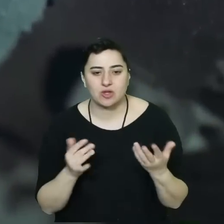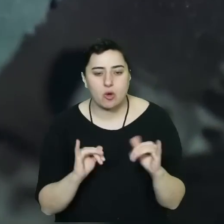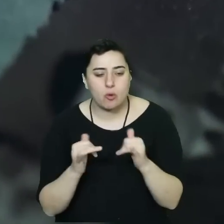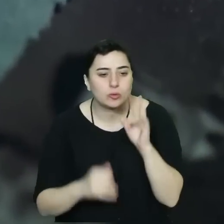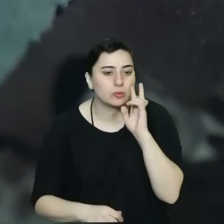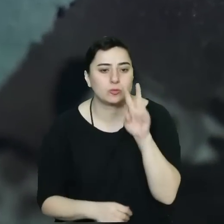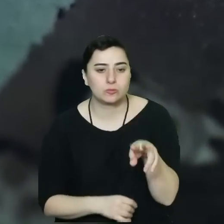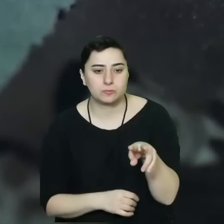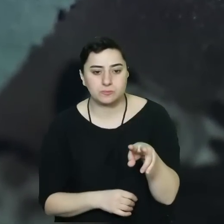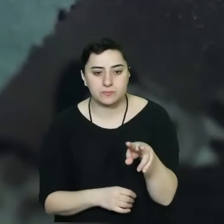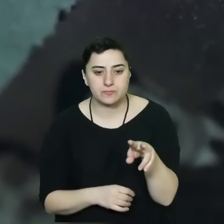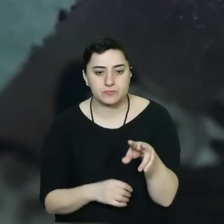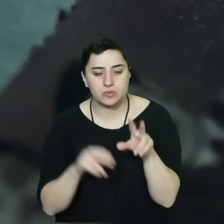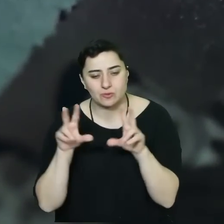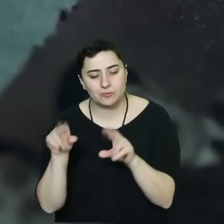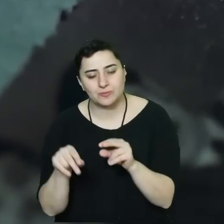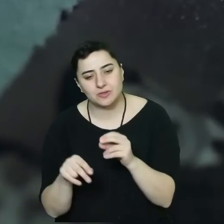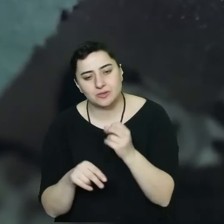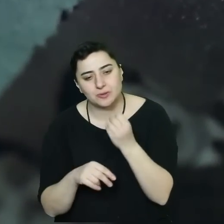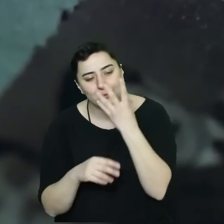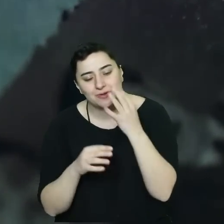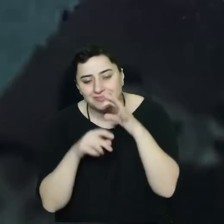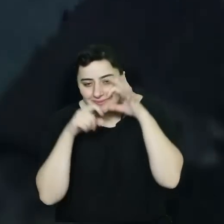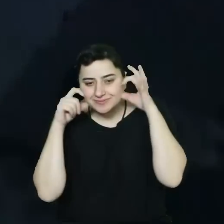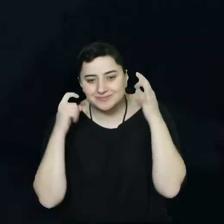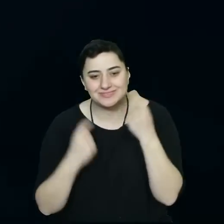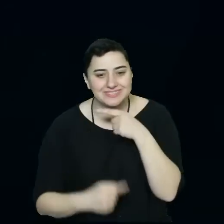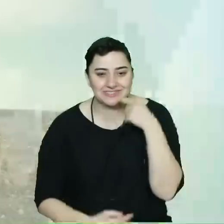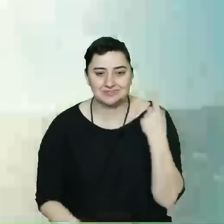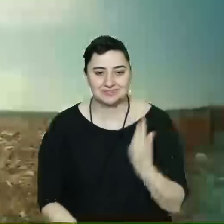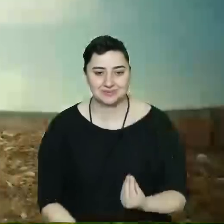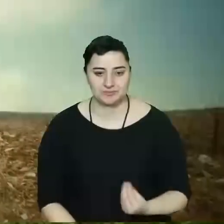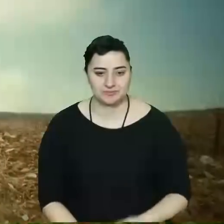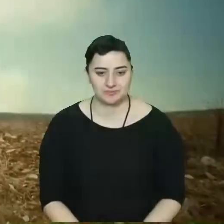kıpırdanışları. Uykumda gül açan yanakları.